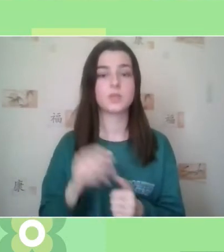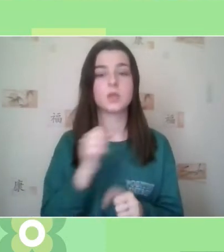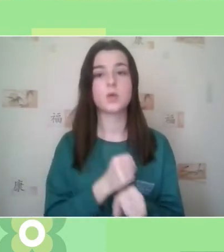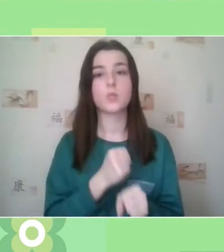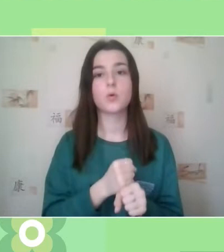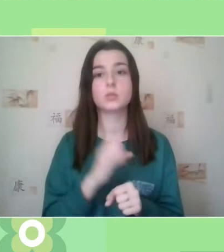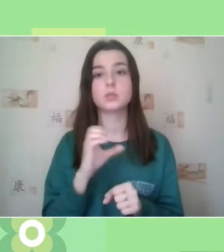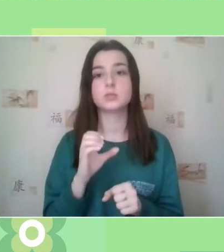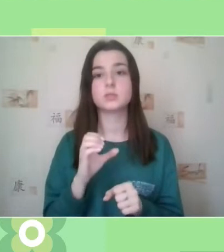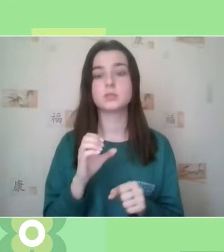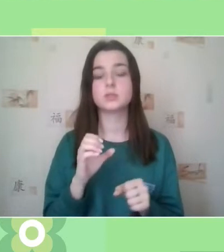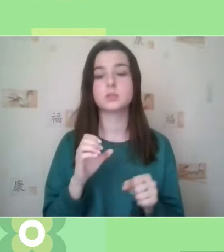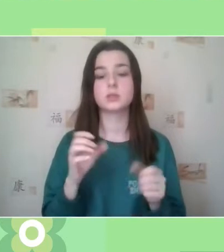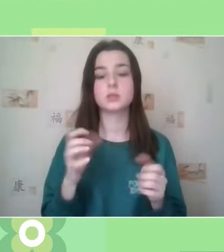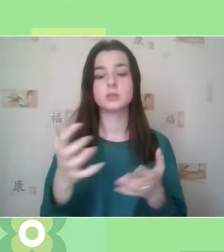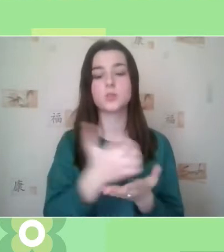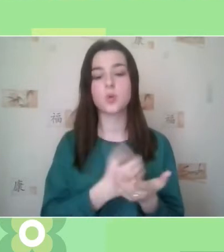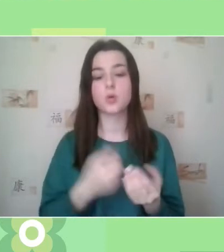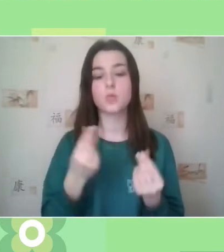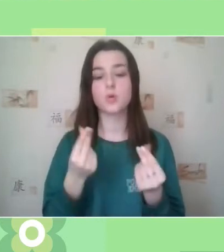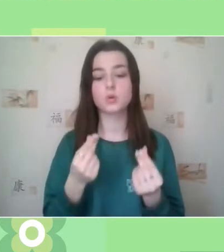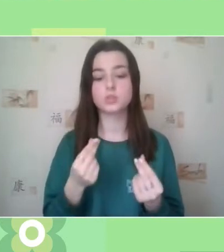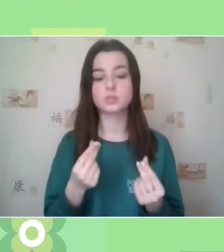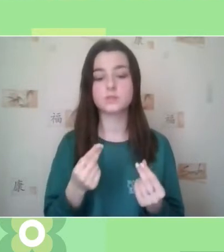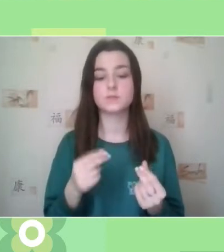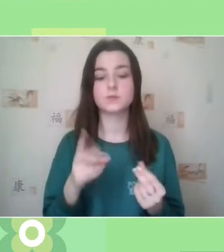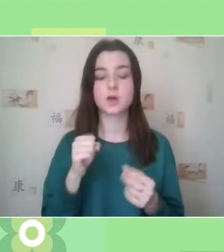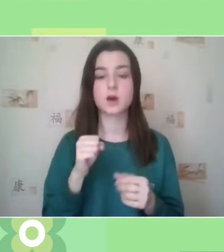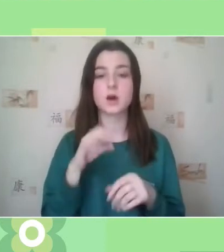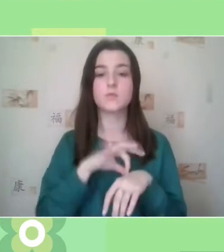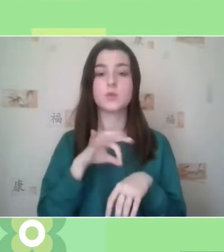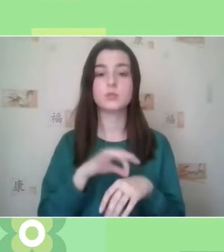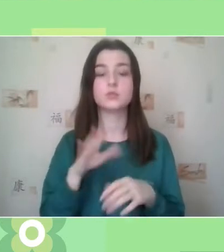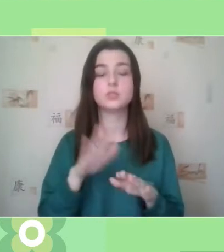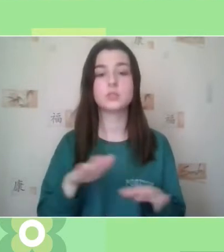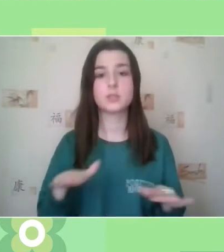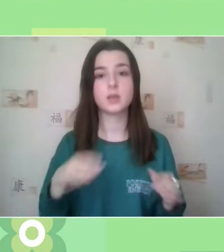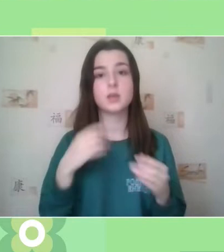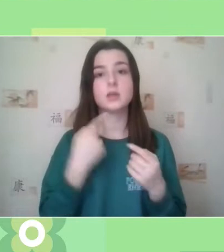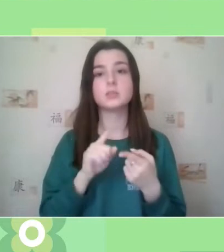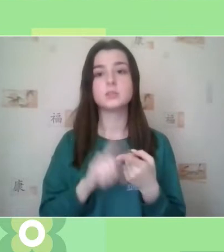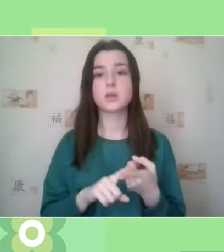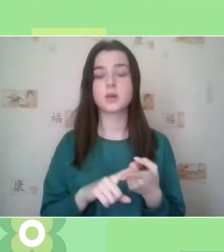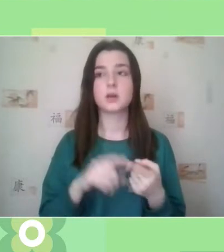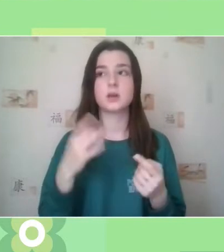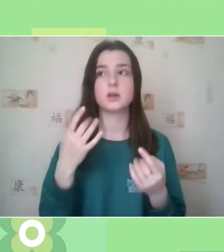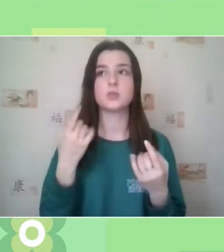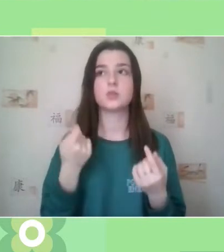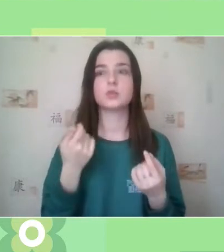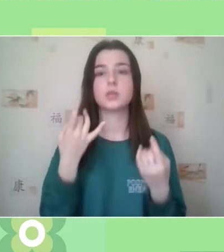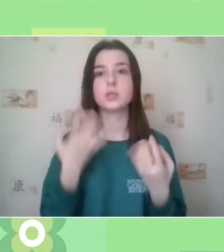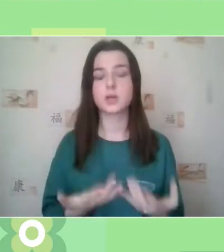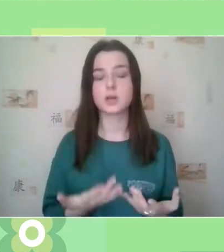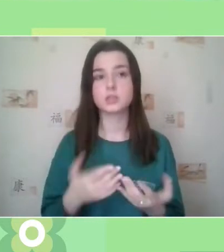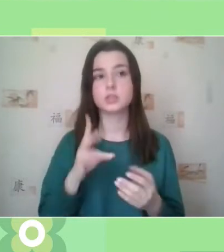з збором коштів на хворіючих дітей, вона трошки легша, аніж робота зі збором коштів на антикорупційні речі.